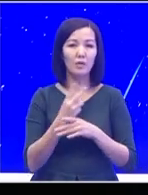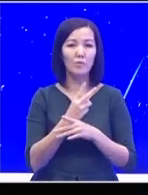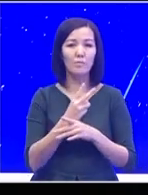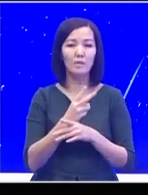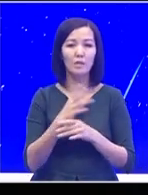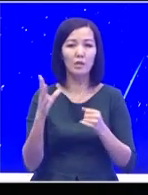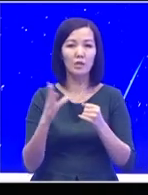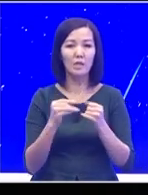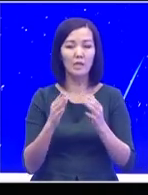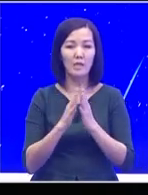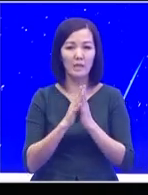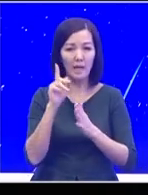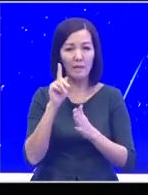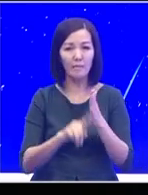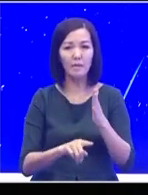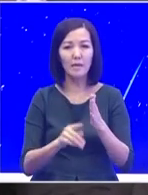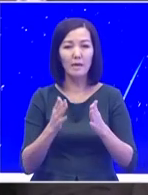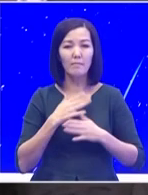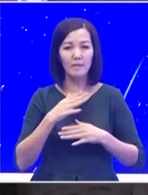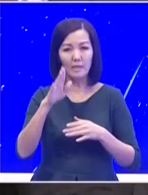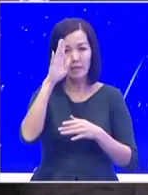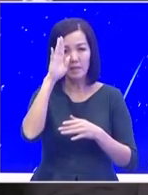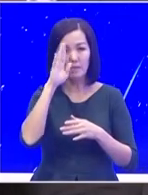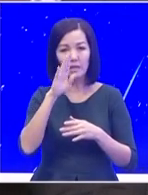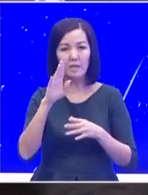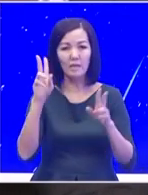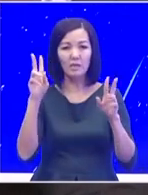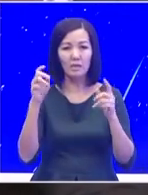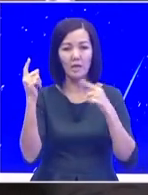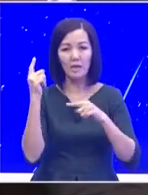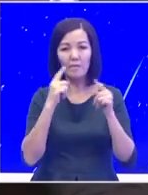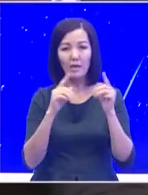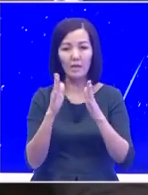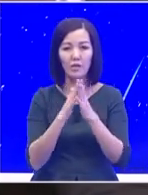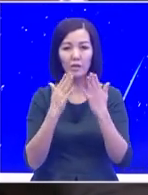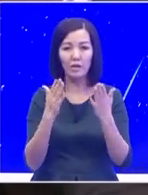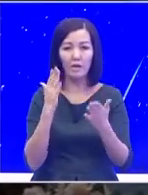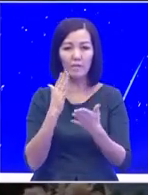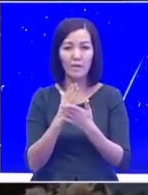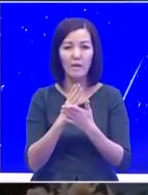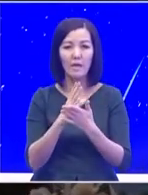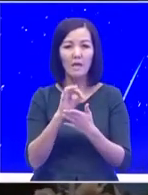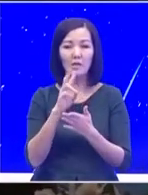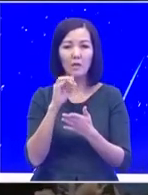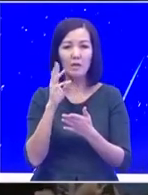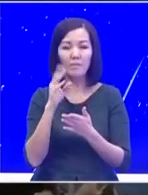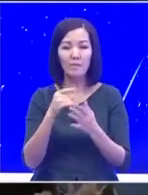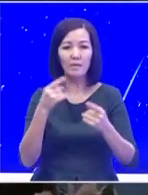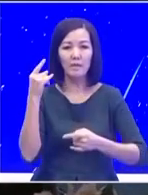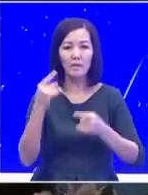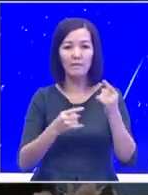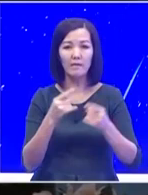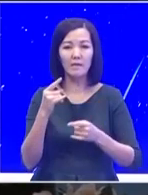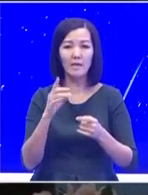екеуміз, жеріңе табын, біздің елді жігіттері секілді бірқатар шығармалар жинағын жазды. Сонымен қатар Есенқұл Жақыпбек